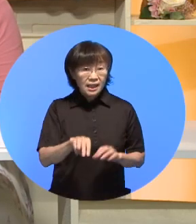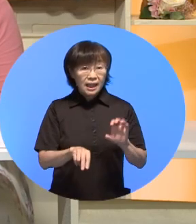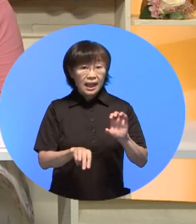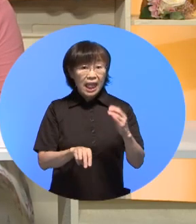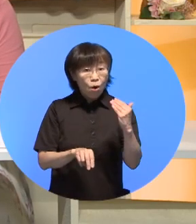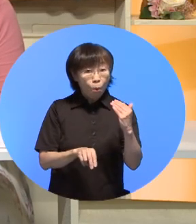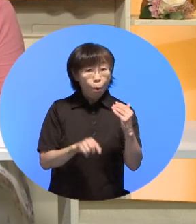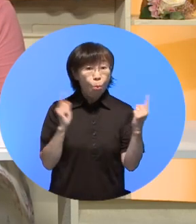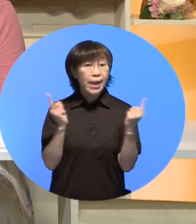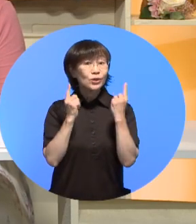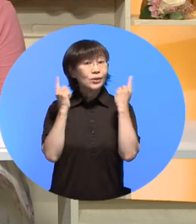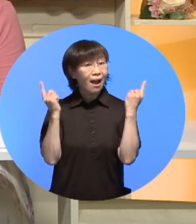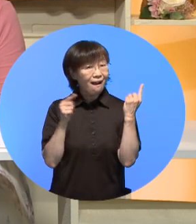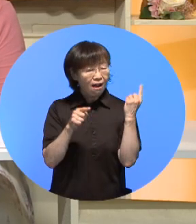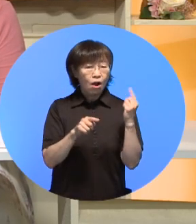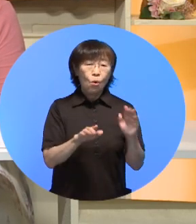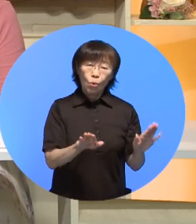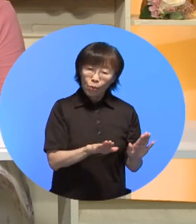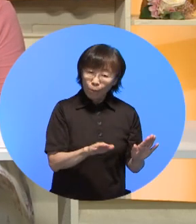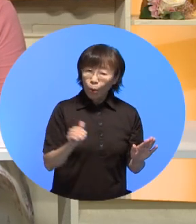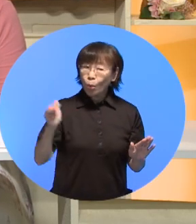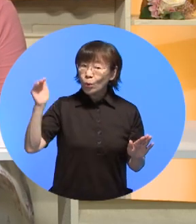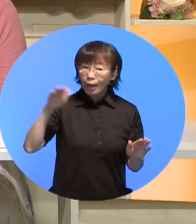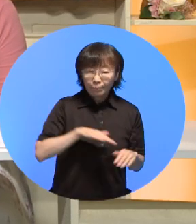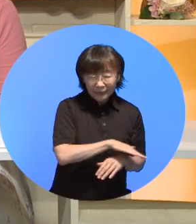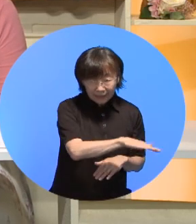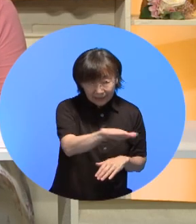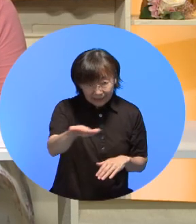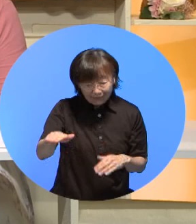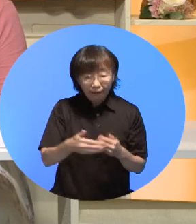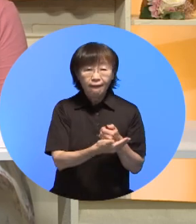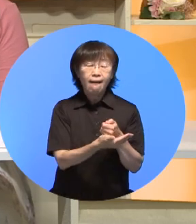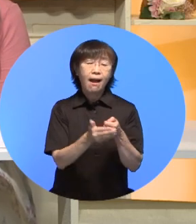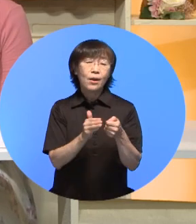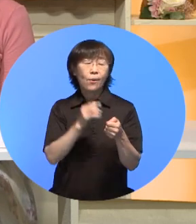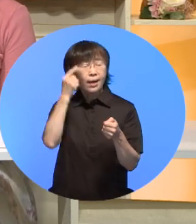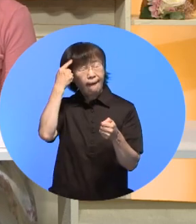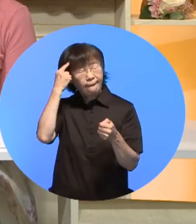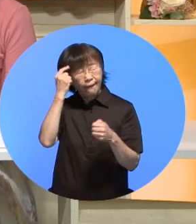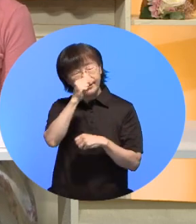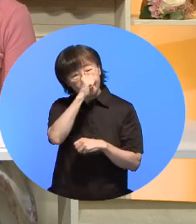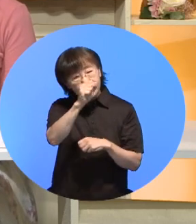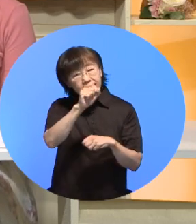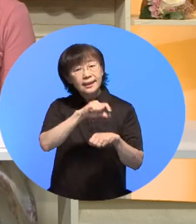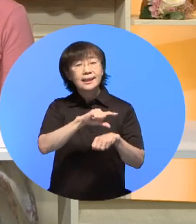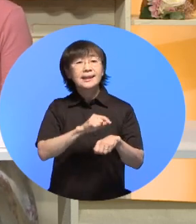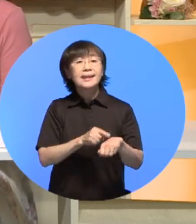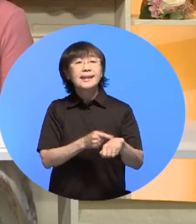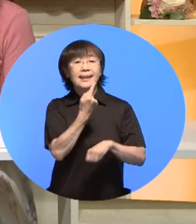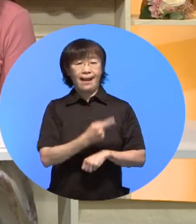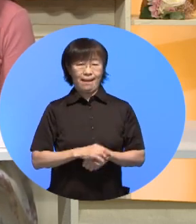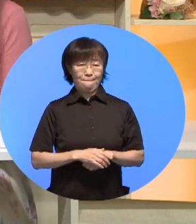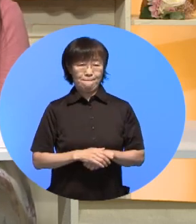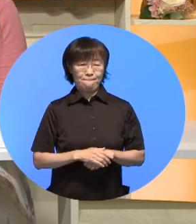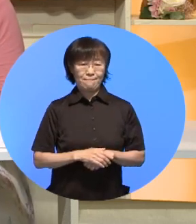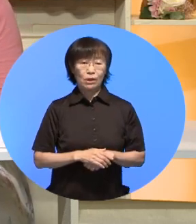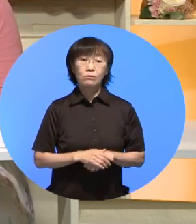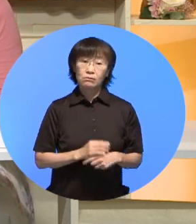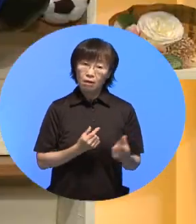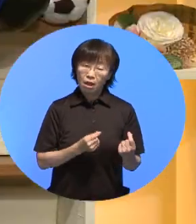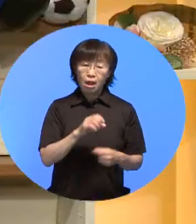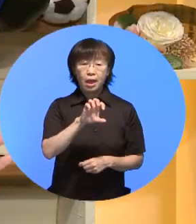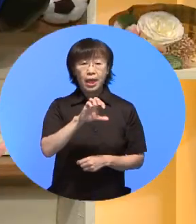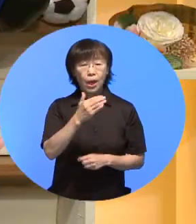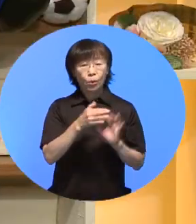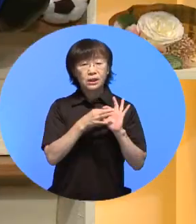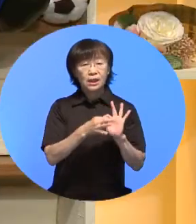フェスターを通してね子供たちから大人の方まで環境について考えるいいきっかけになったんじゃないかなと思いましたねそうですよねそれに